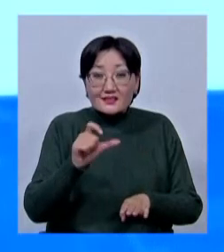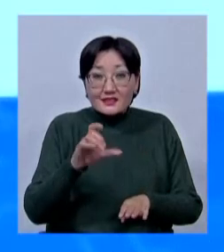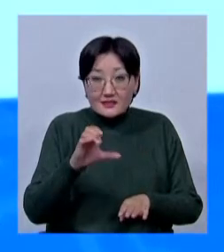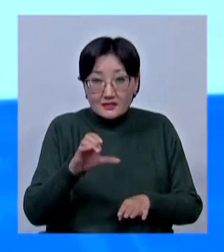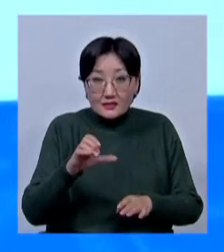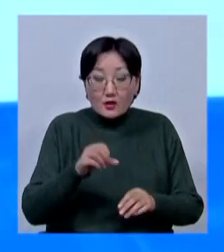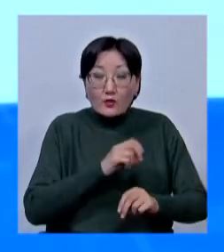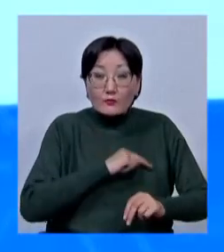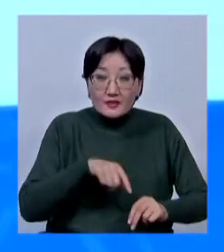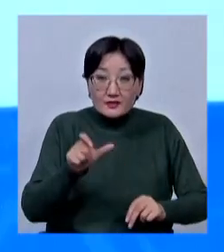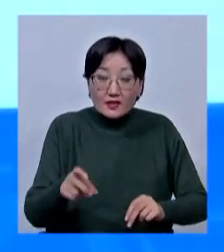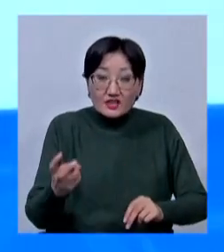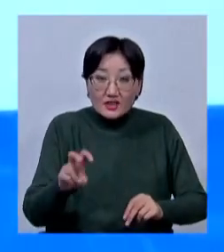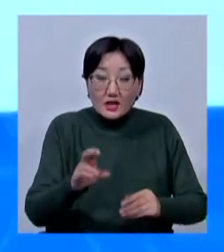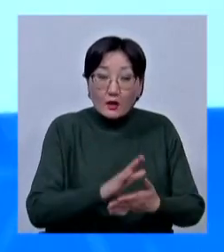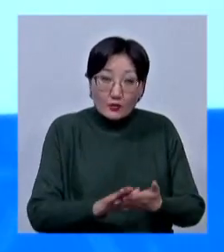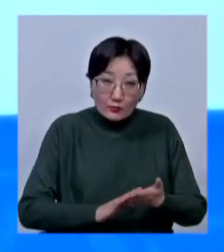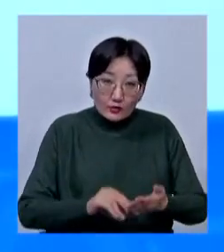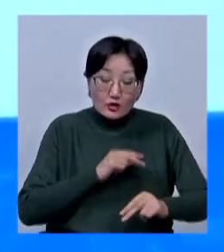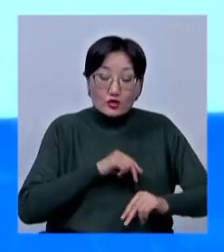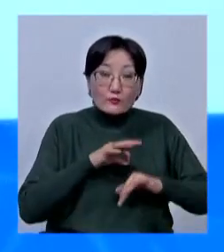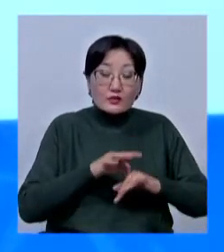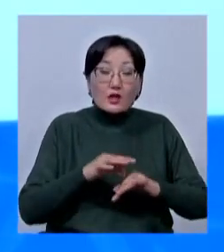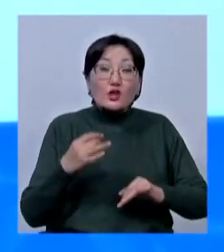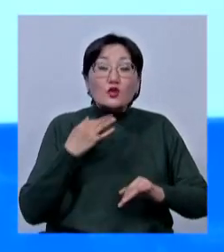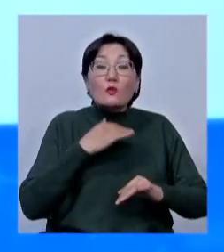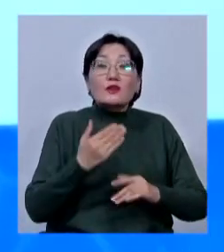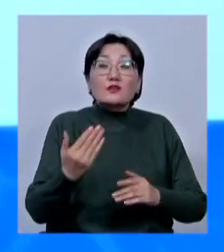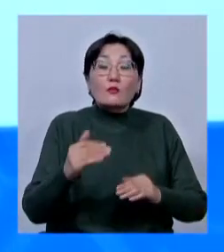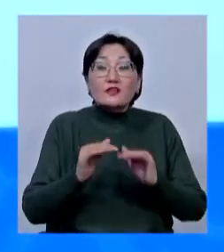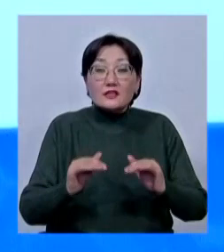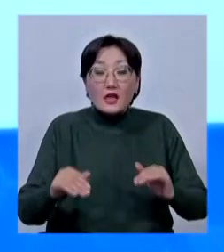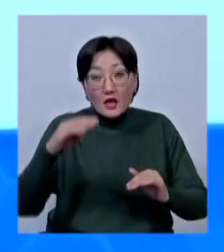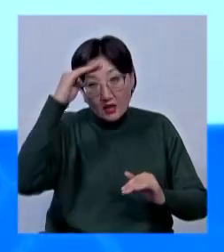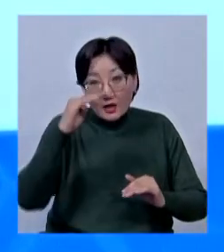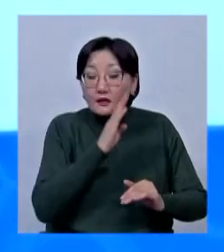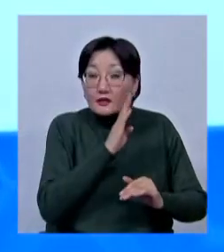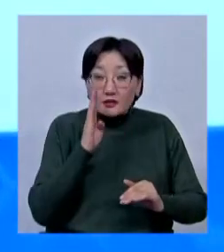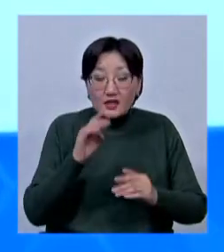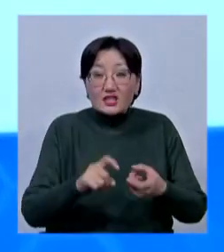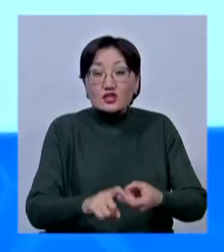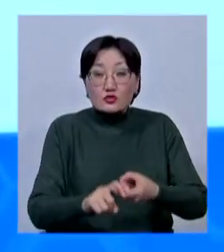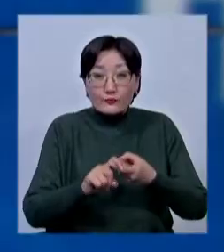сестің өкілдері келіп өз жерге обработка етеді. Но көбінесе олардың балаларға ата-аналарынан.